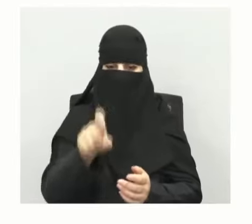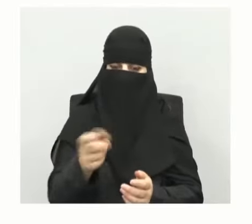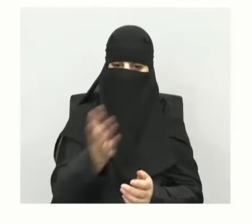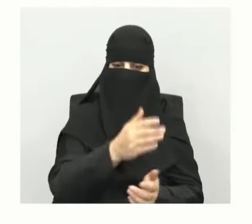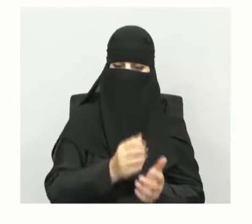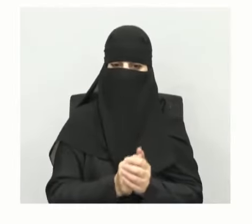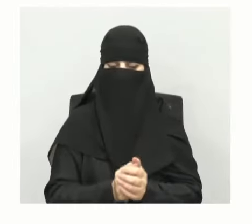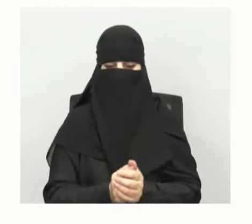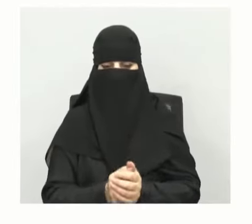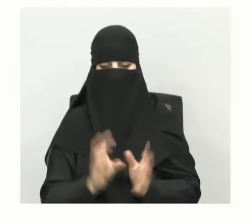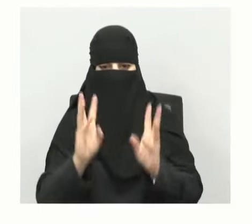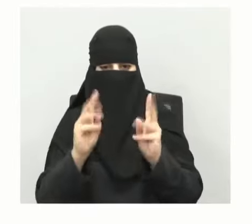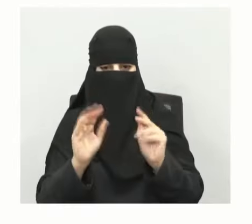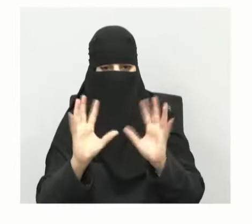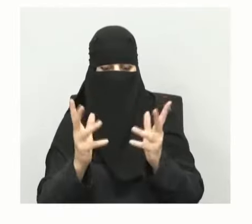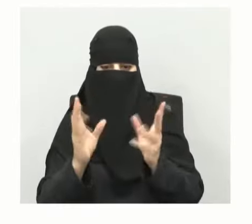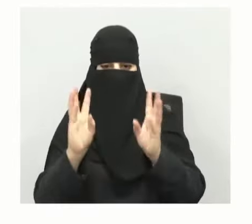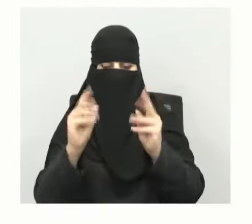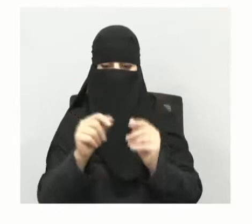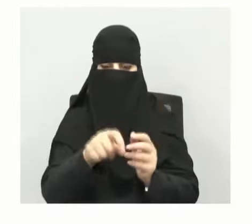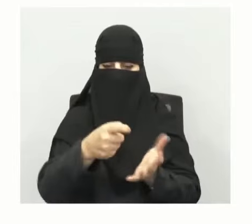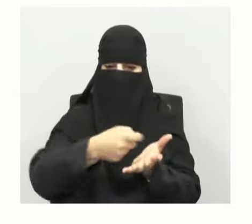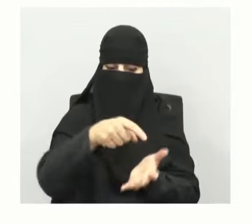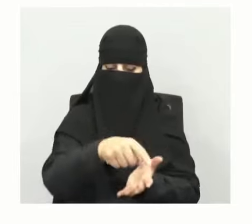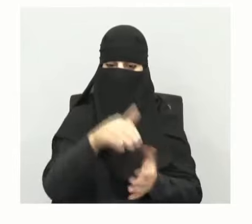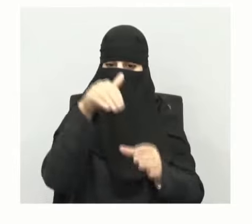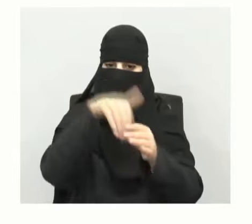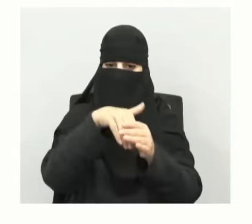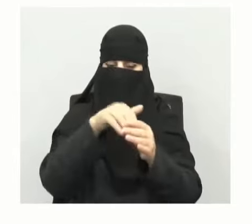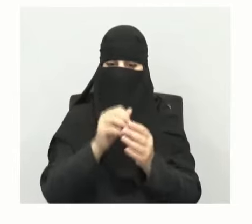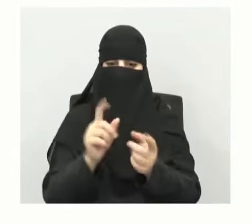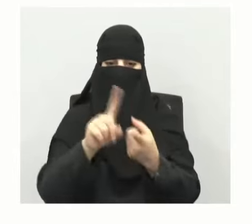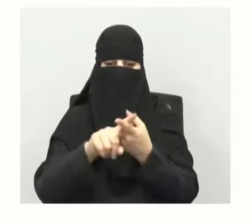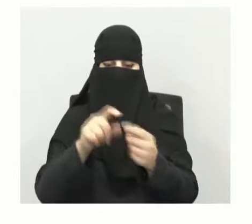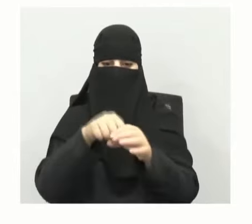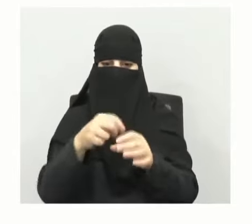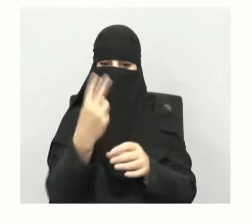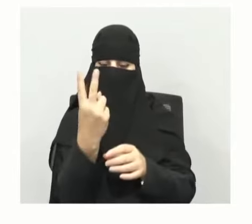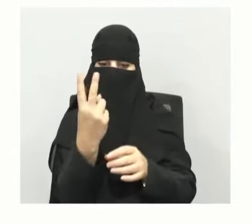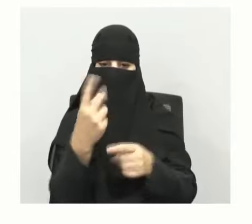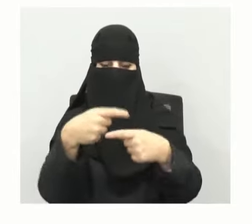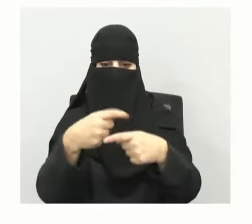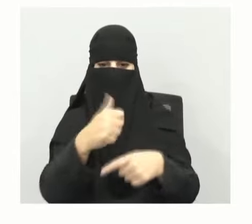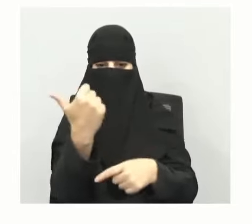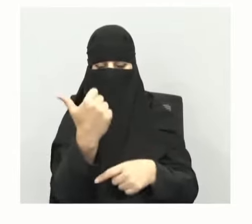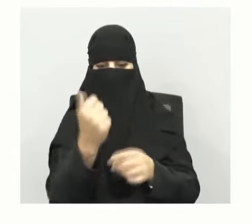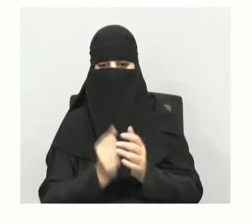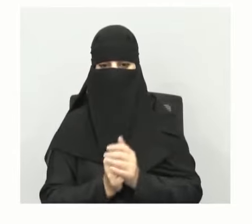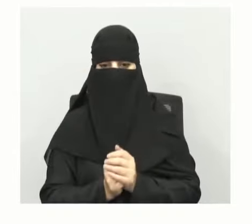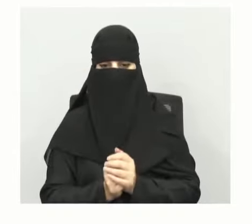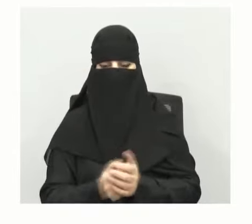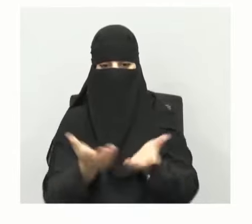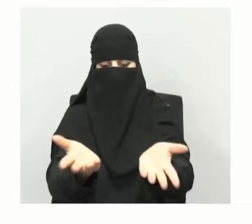يا مبدعين ما هو العدد اللي راح اكتبه هنا في هذه المدخله اذا ضربت في اثنين اعطاني الناتج سته